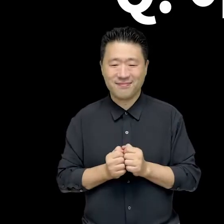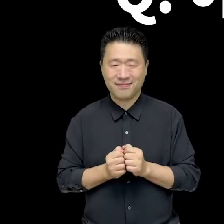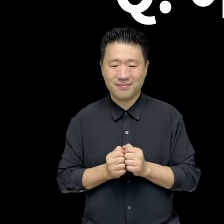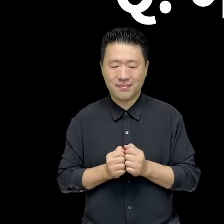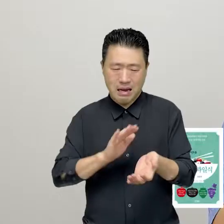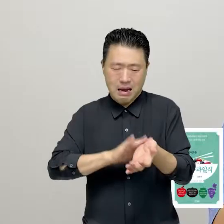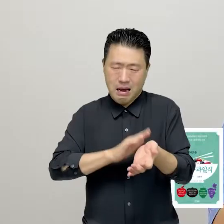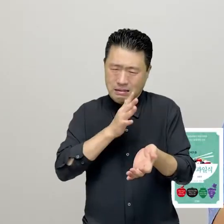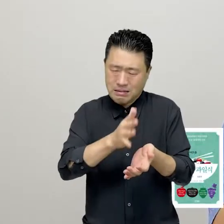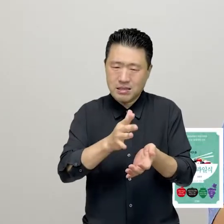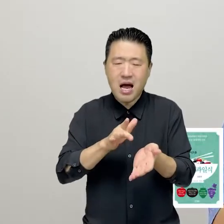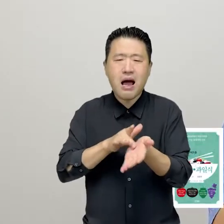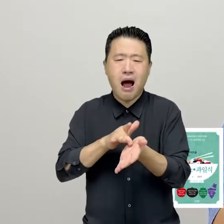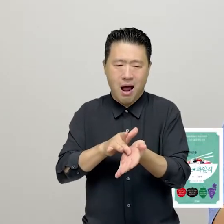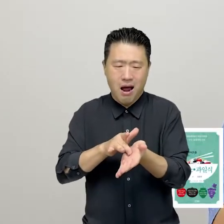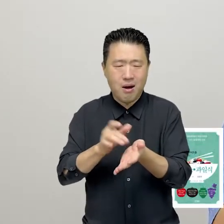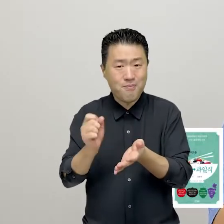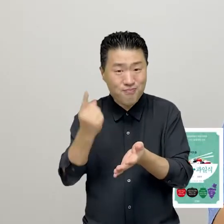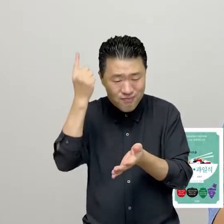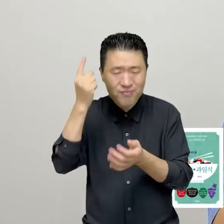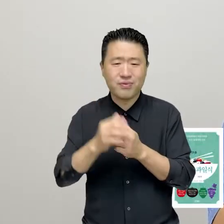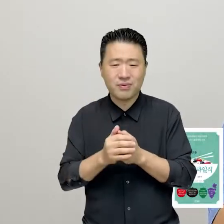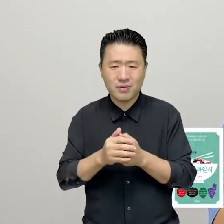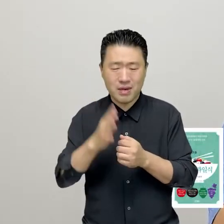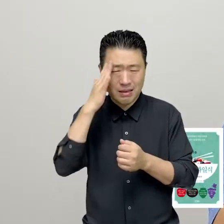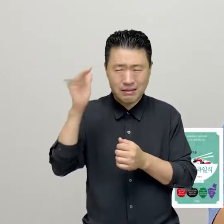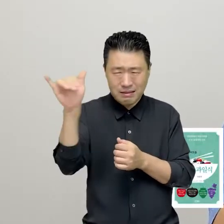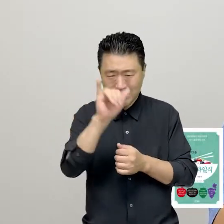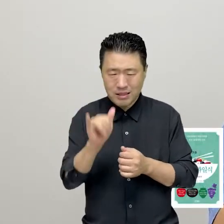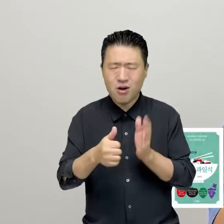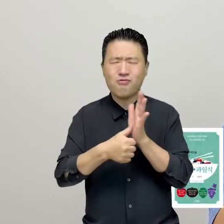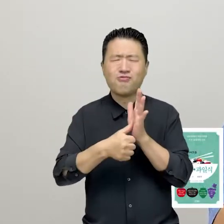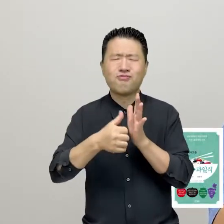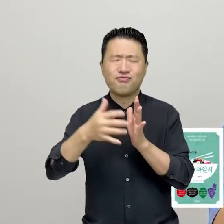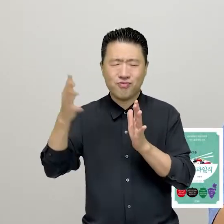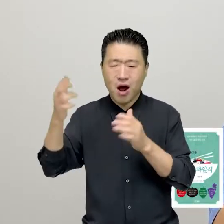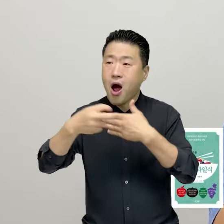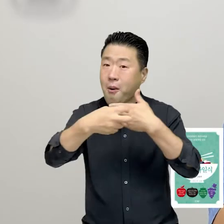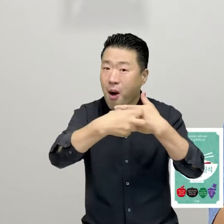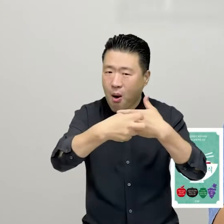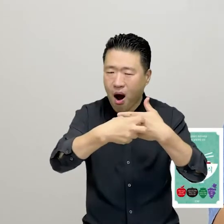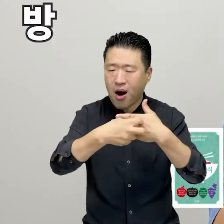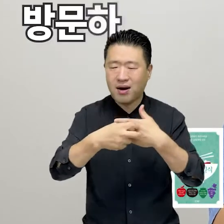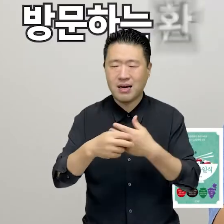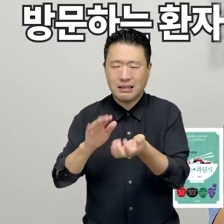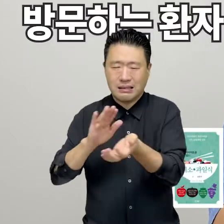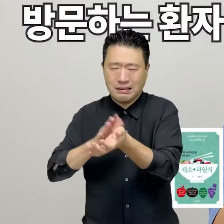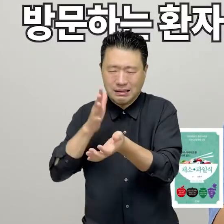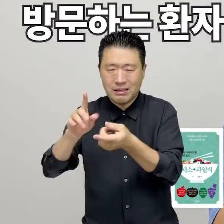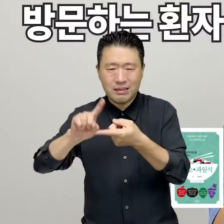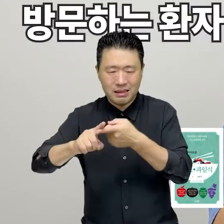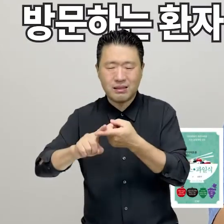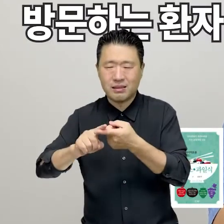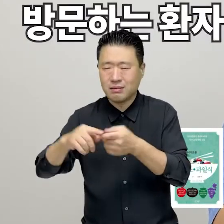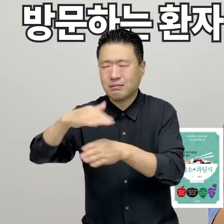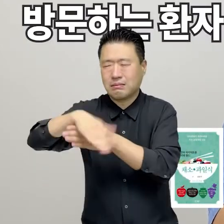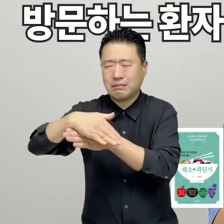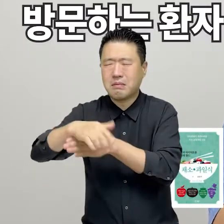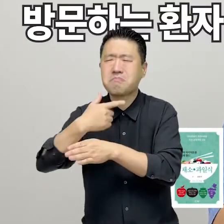계기. 한약 전문 약국인 한약국 특성상 전국의 많은 유명한 병원이나